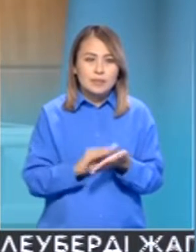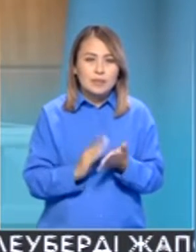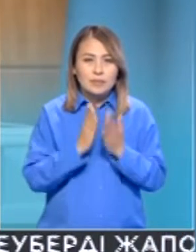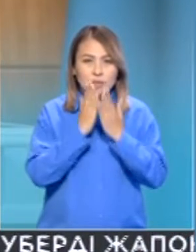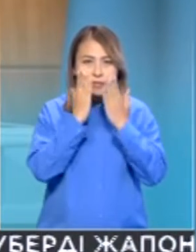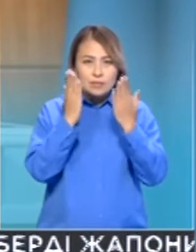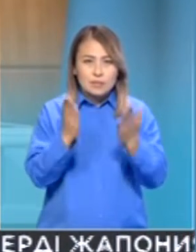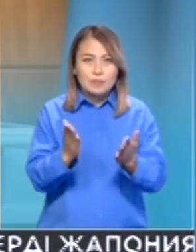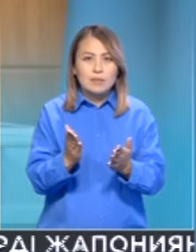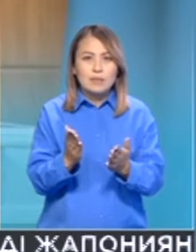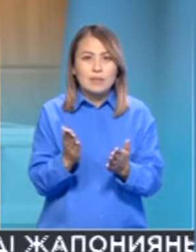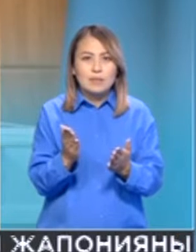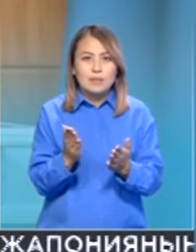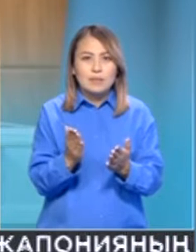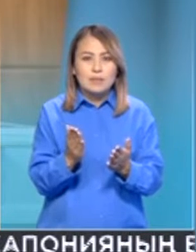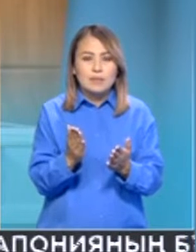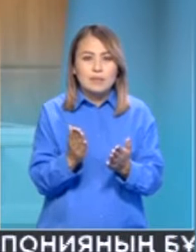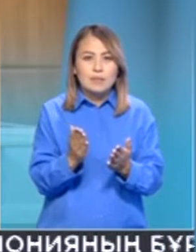оқу.